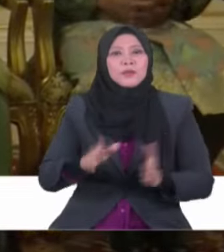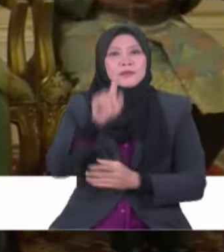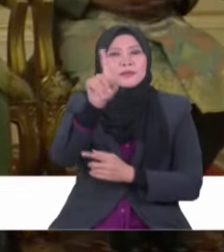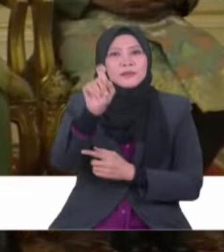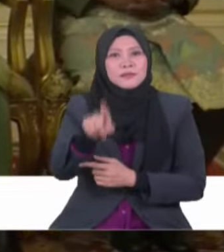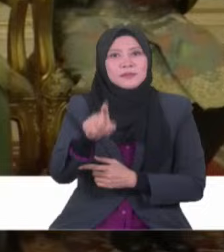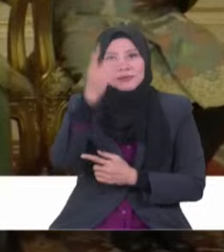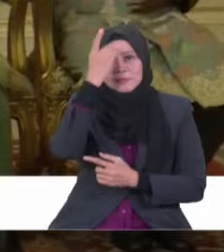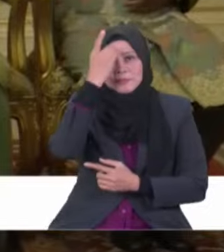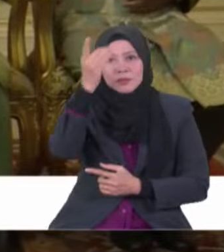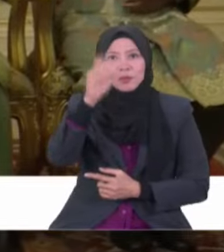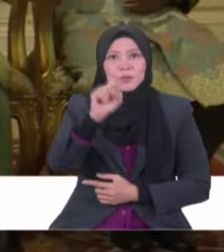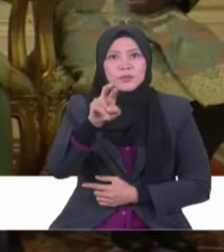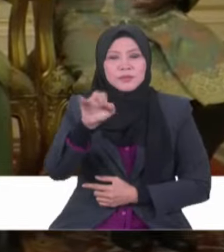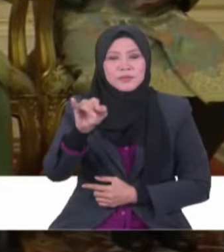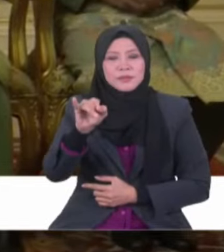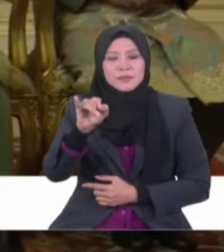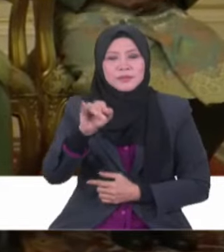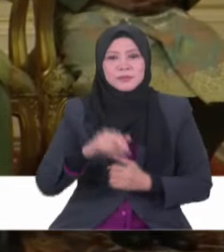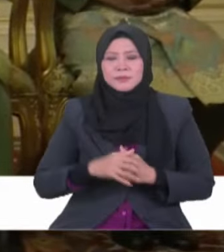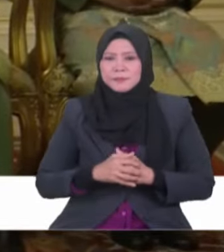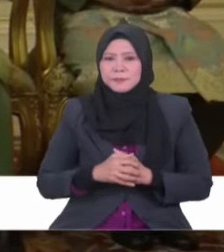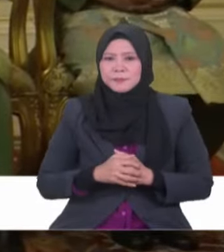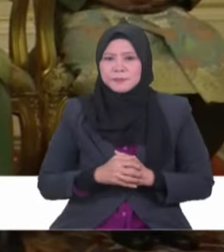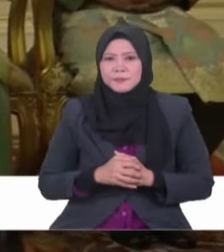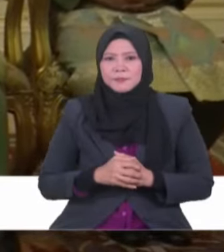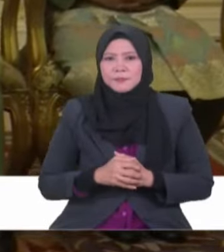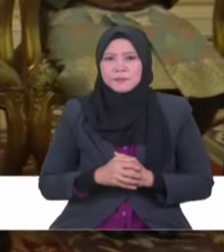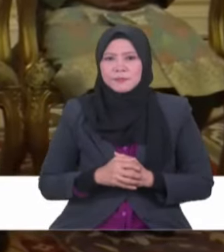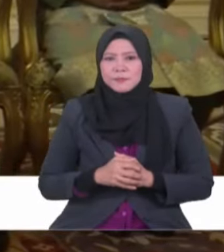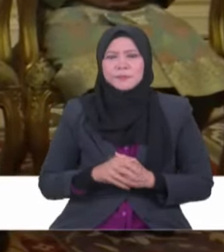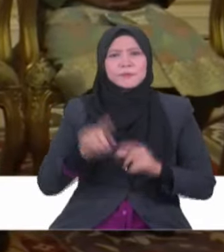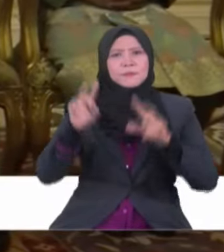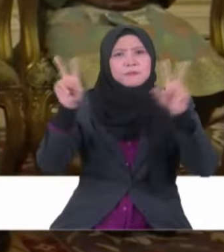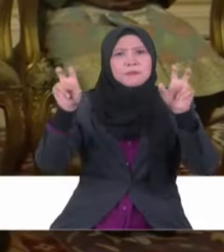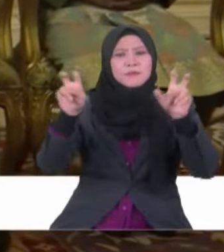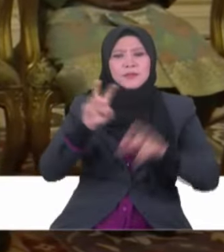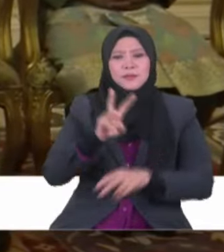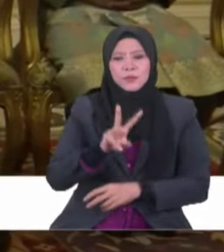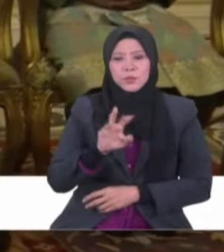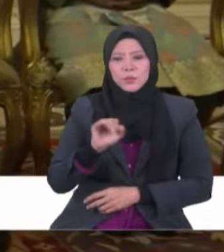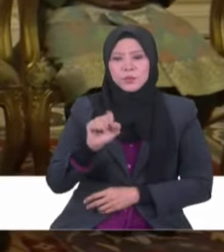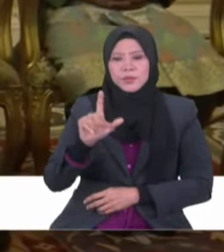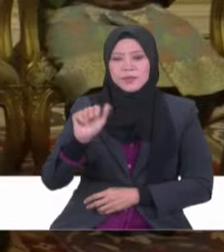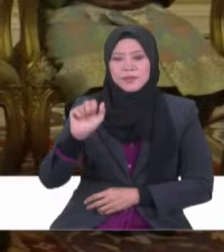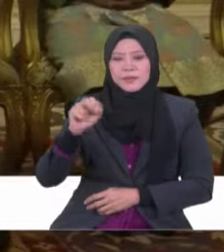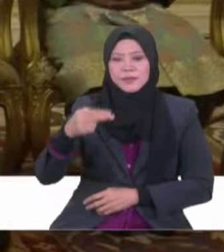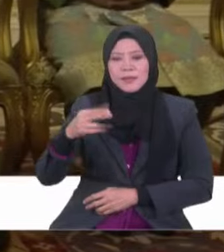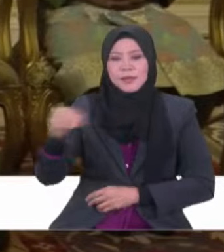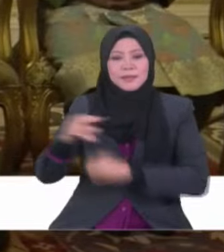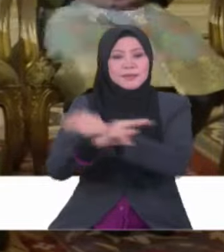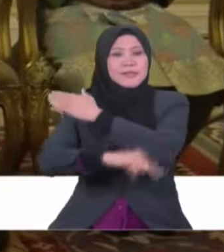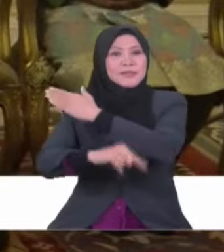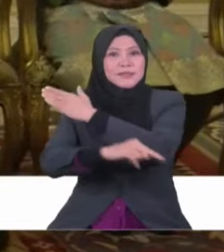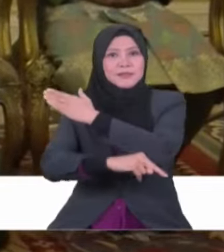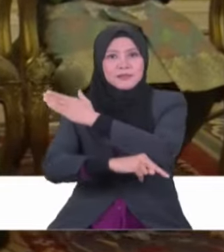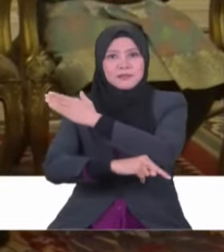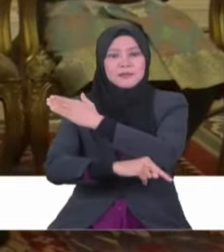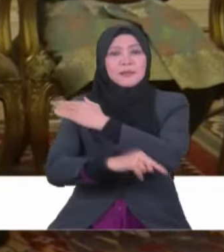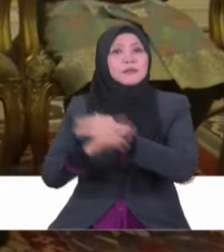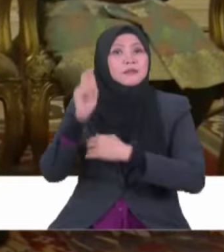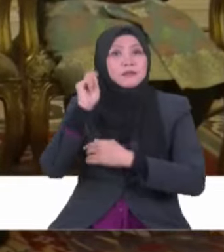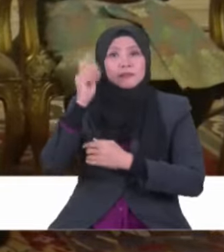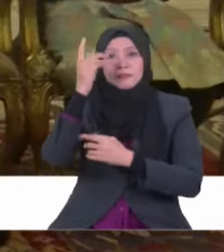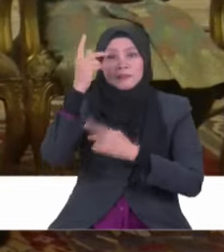Datuk Seri, berhubung istilah wilayah dan negeri yang digunakan sekarang, yang mana Datuk